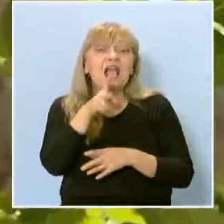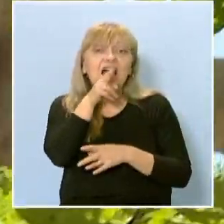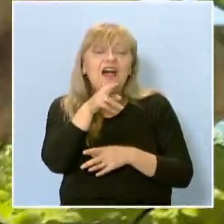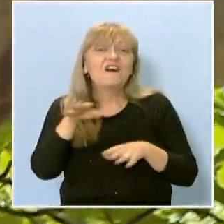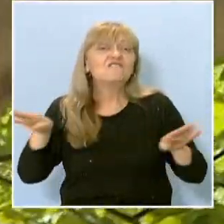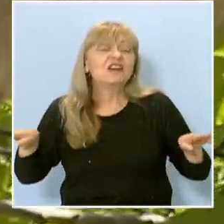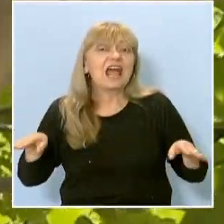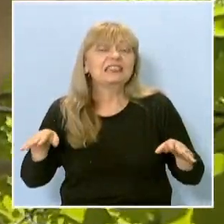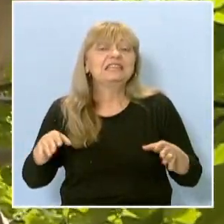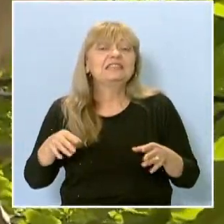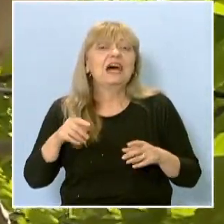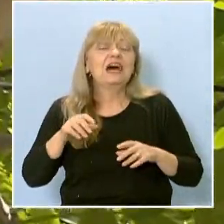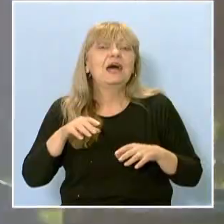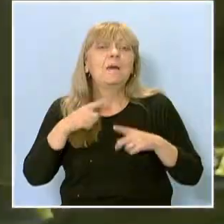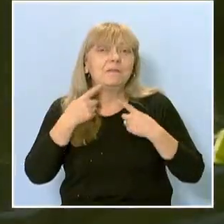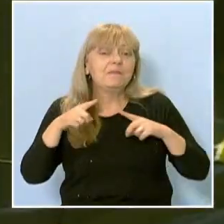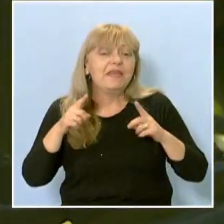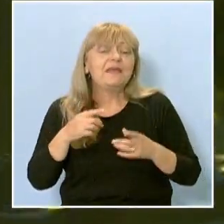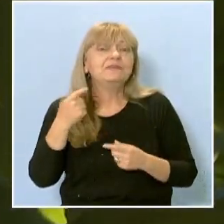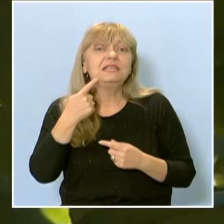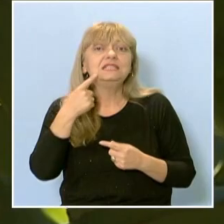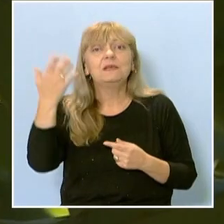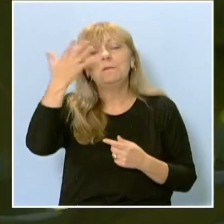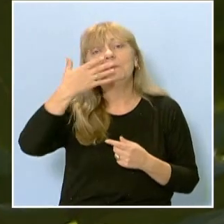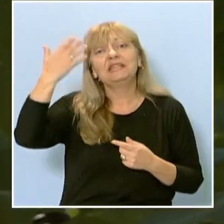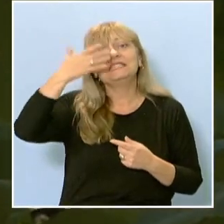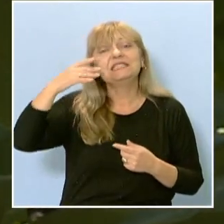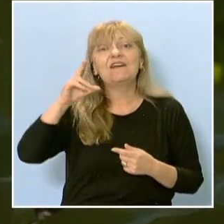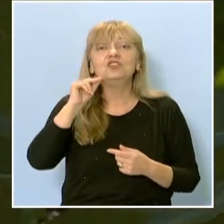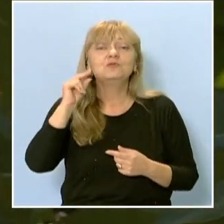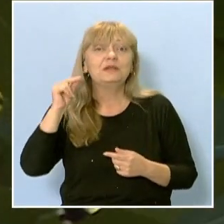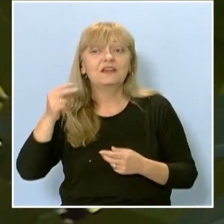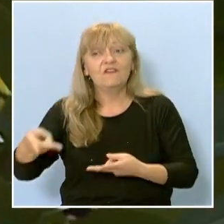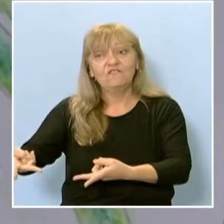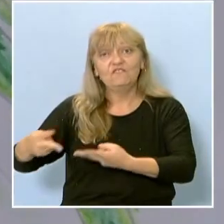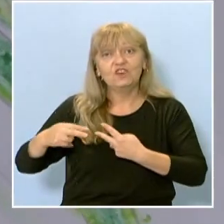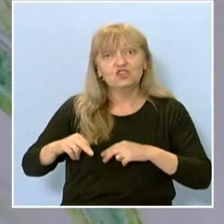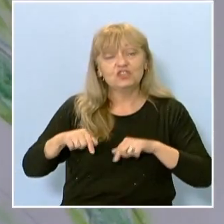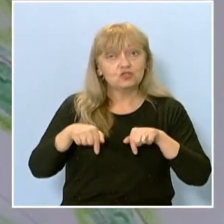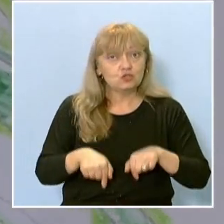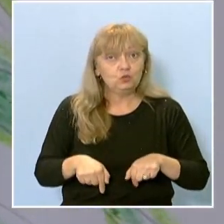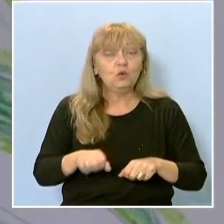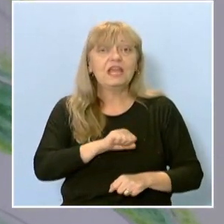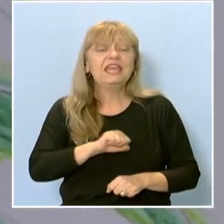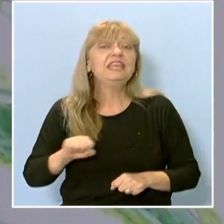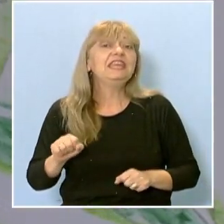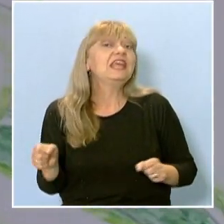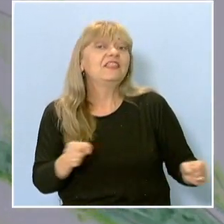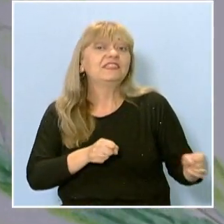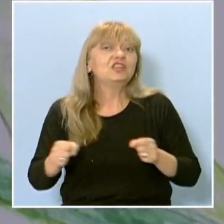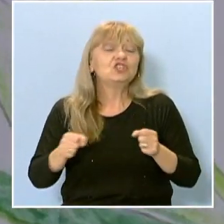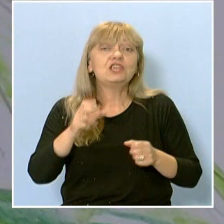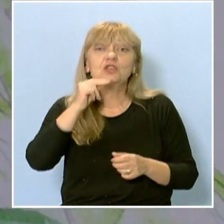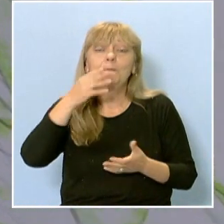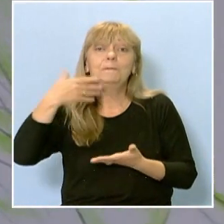орехче, и си представяш приказка. Връщаш се тук на стъна и тъчеш приказка. Аз им показах